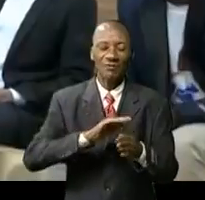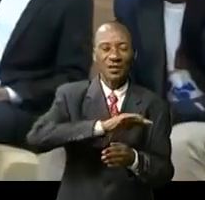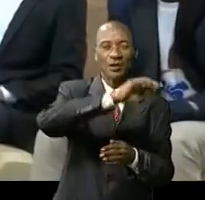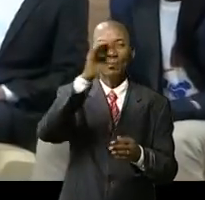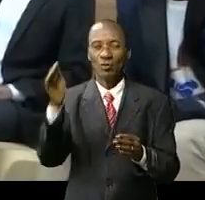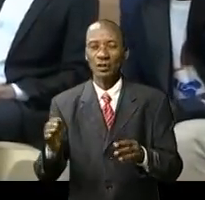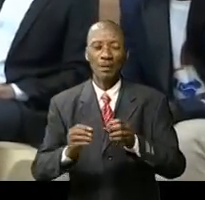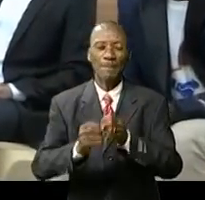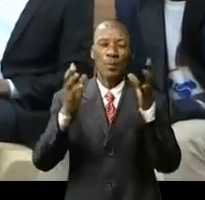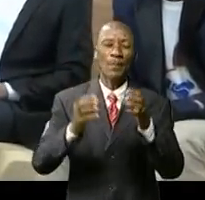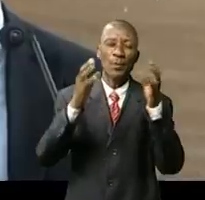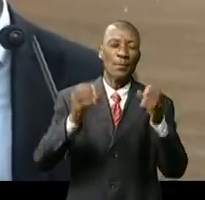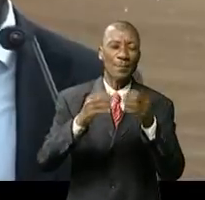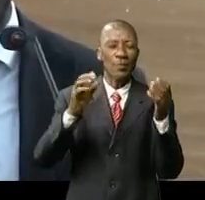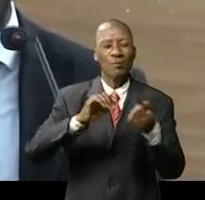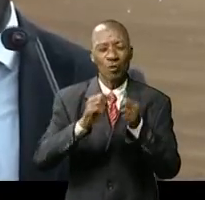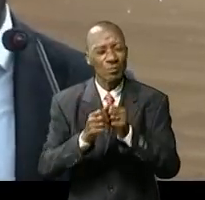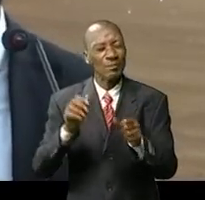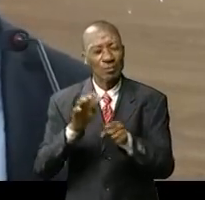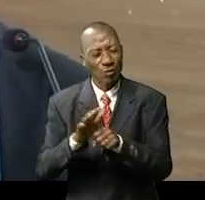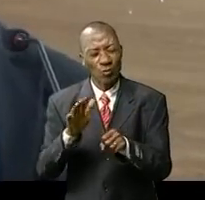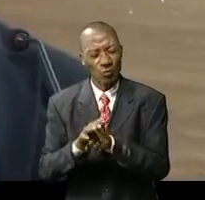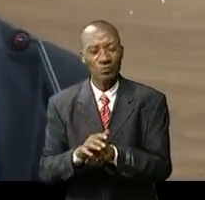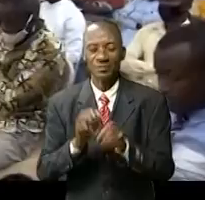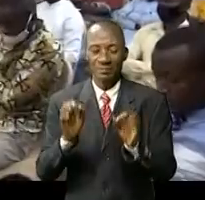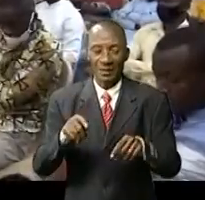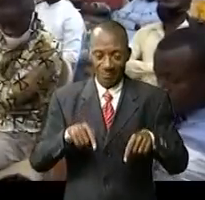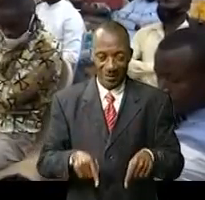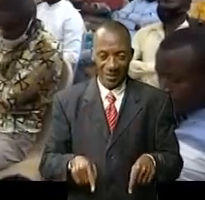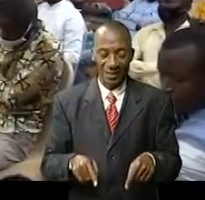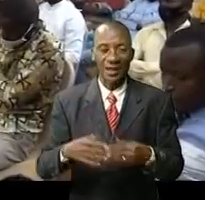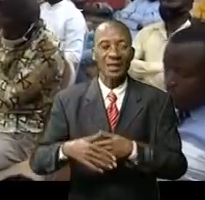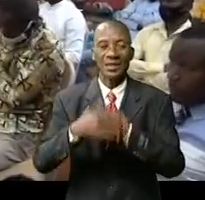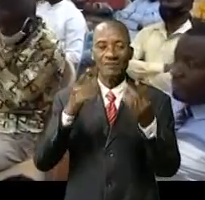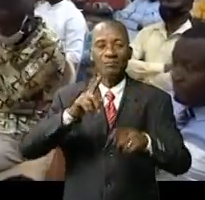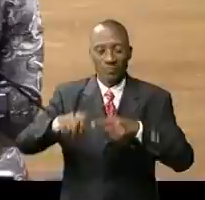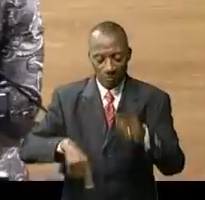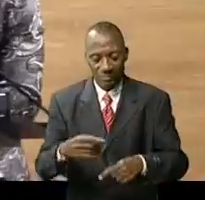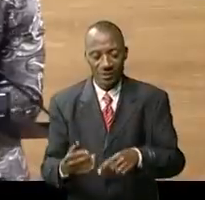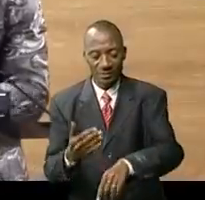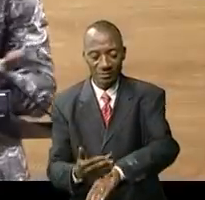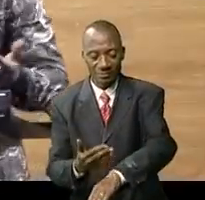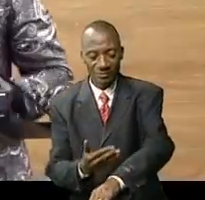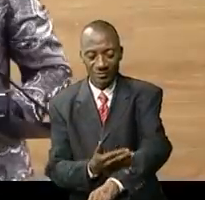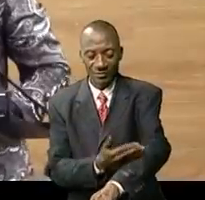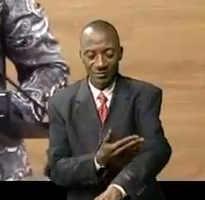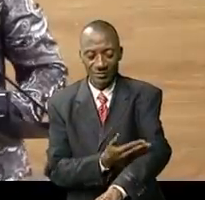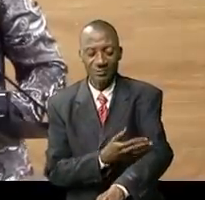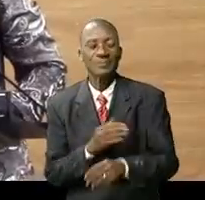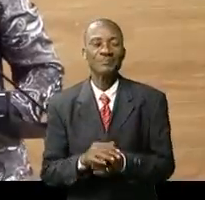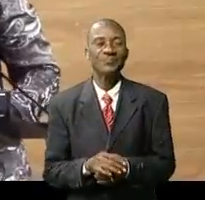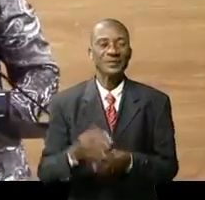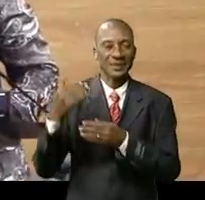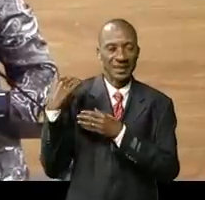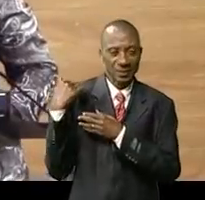cette ville se reconstitue peu à peu, avec l'aide de tous les gomatraciens et des partenaires. Mike Kitenge, président de la dynamique